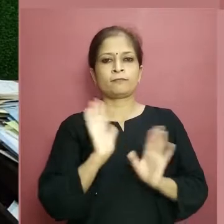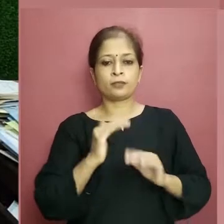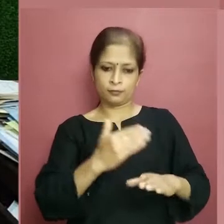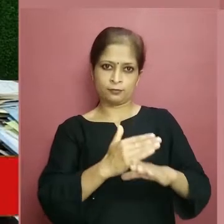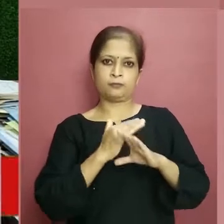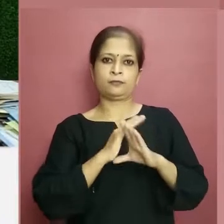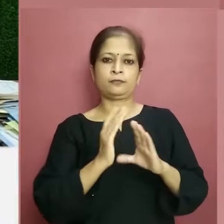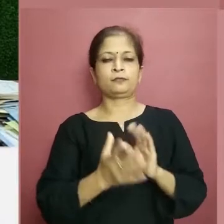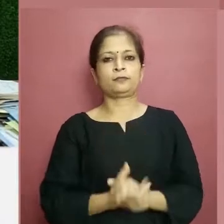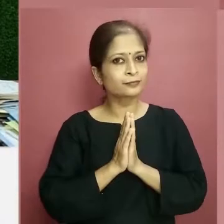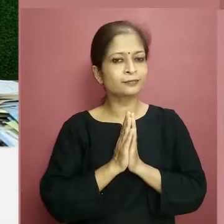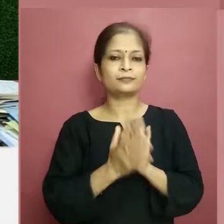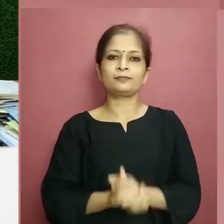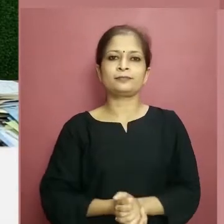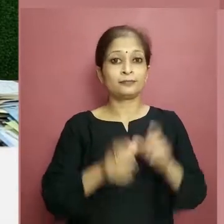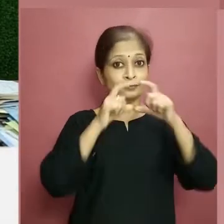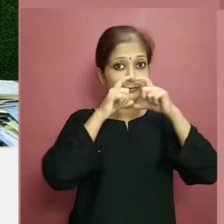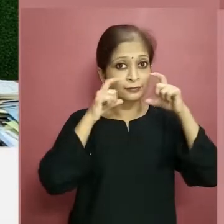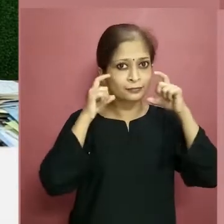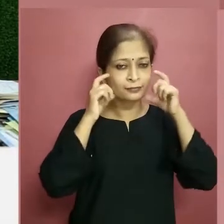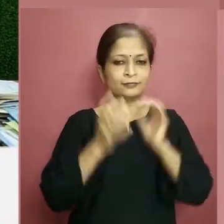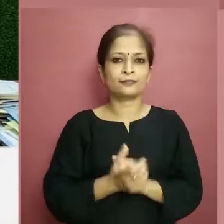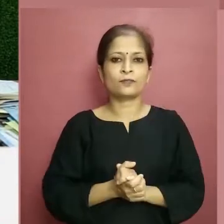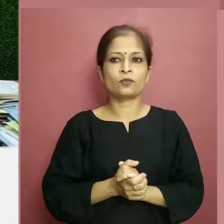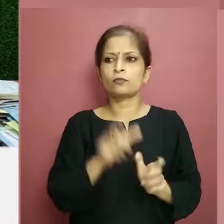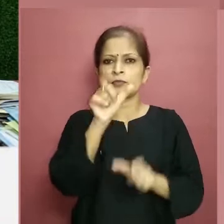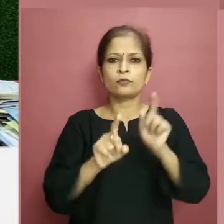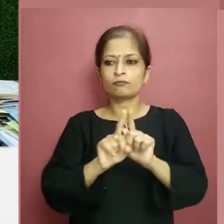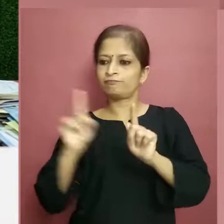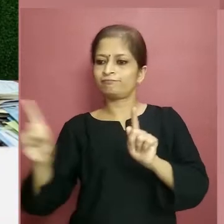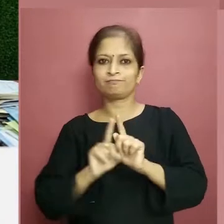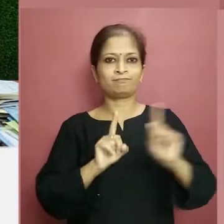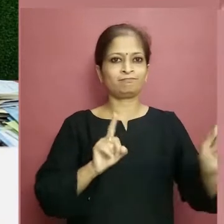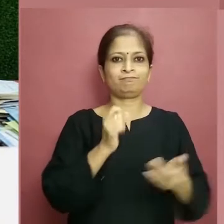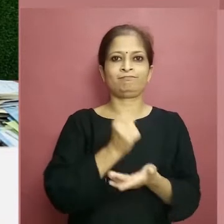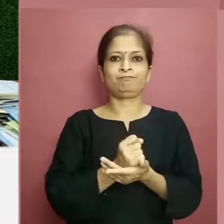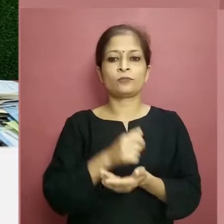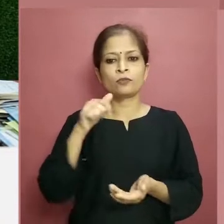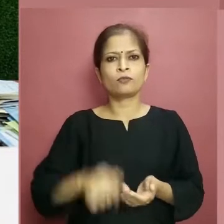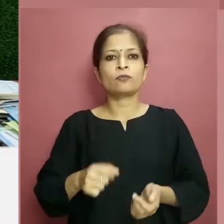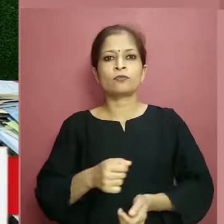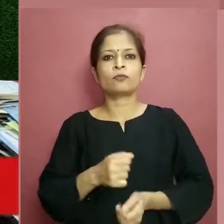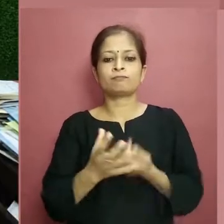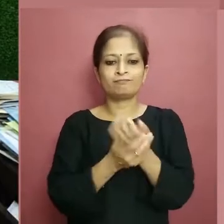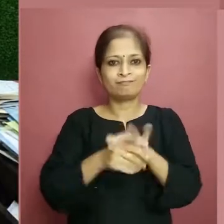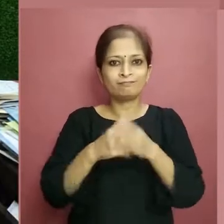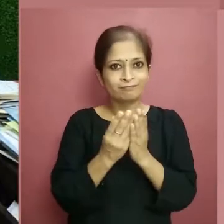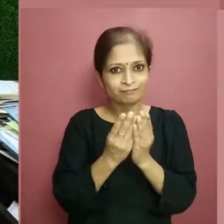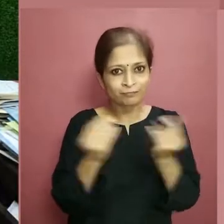नमस्कार जी। मास्क पहने और रखे 2 गज की दूरी। सैनिटाइजेशन और वैक्सीनेशन है बेहद जरूरी।